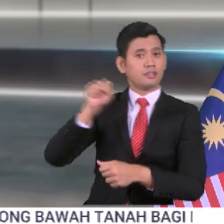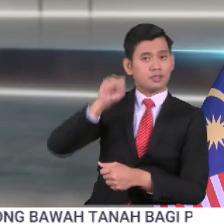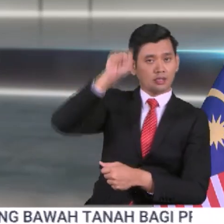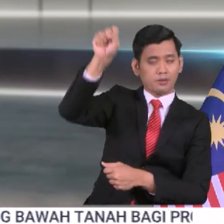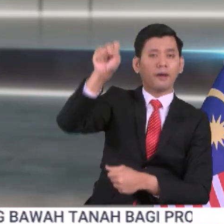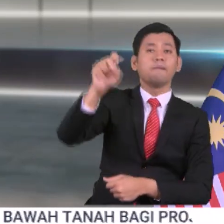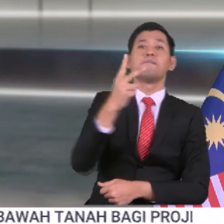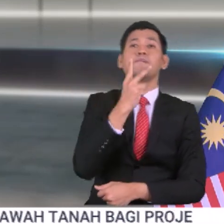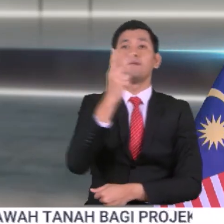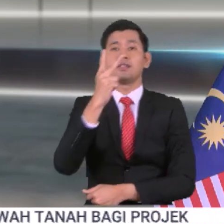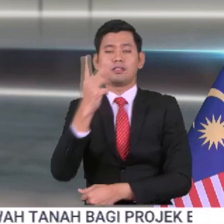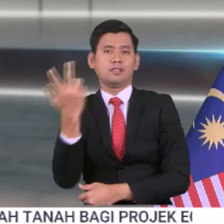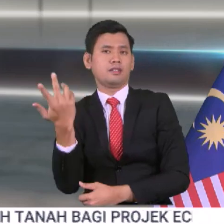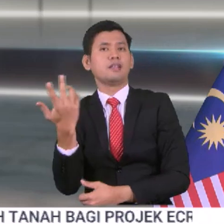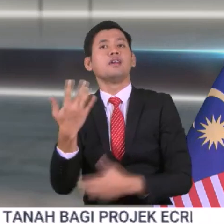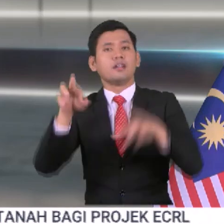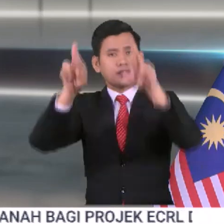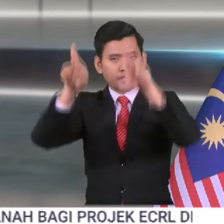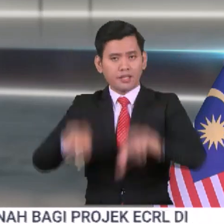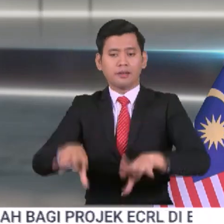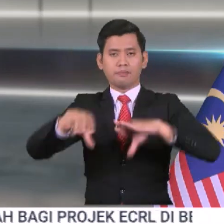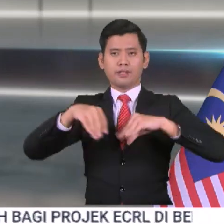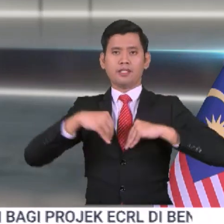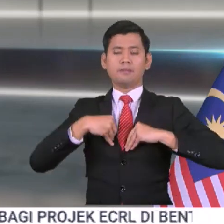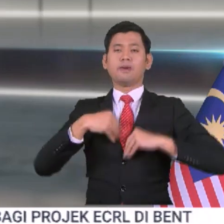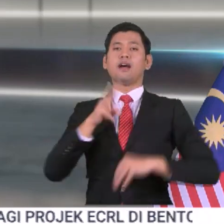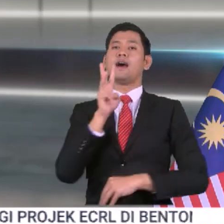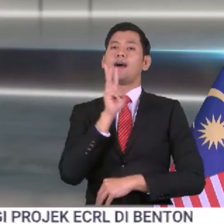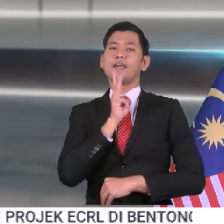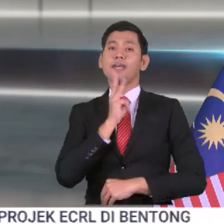kepada bekalan air yang konsisten dan berkualiti.